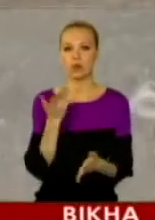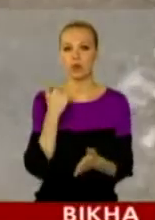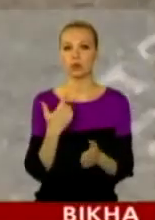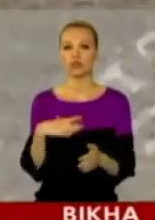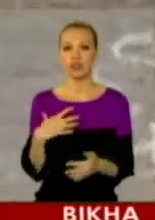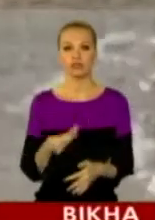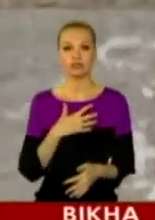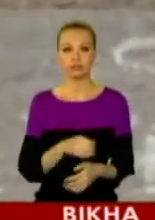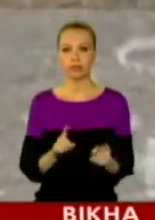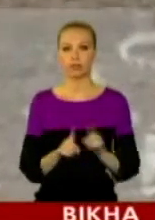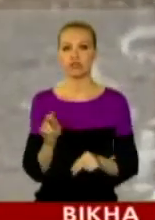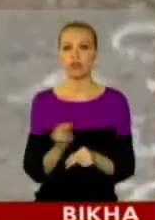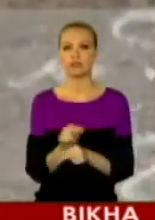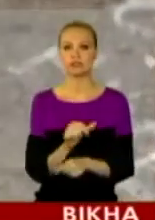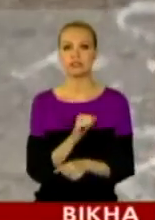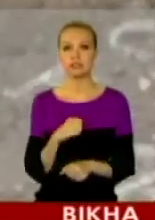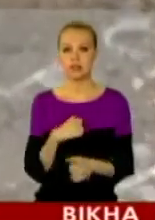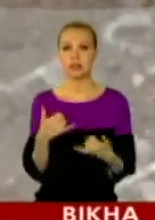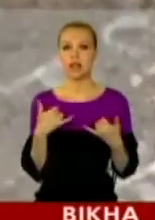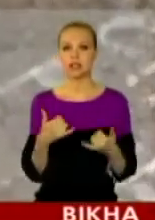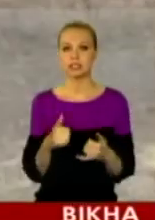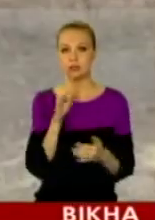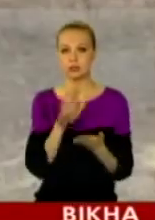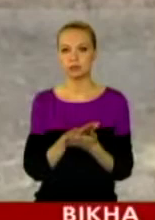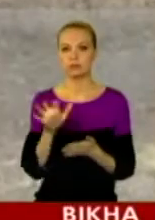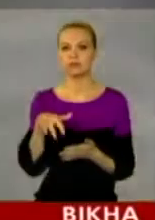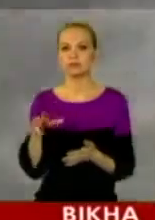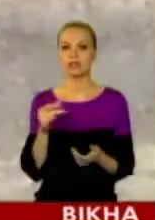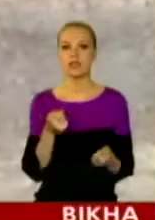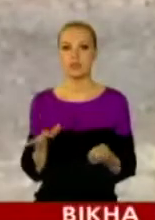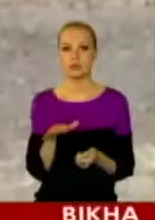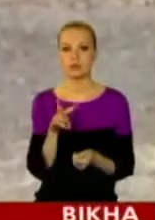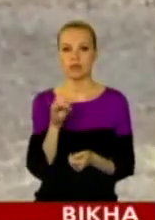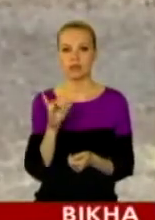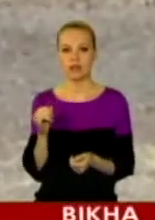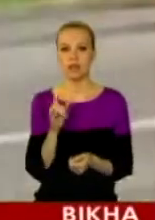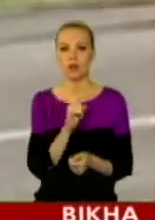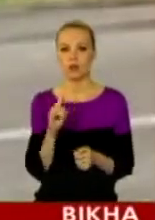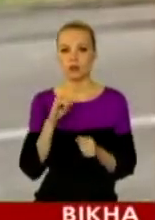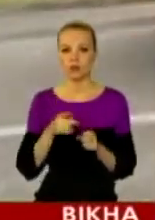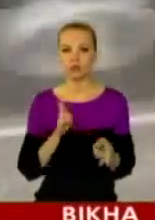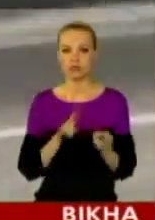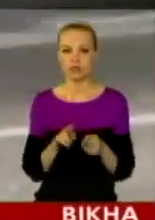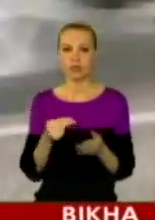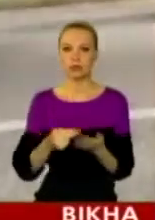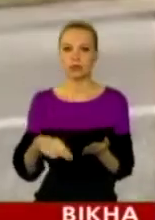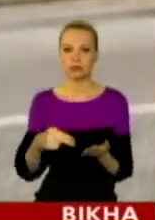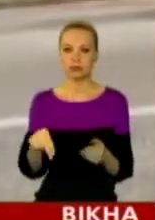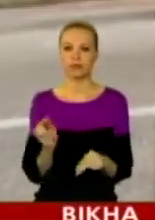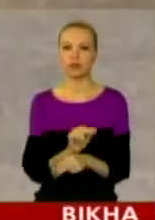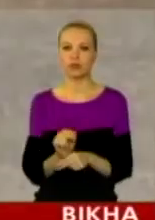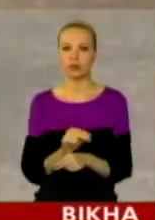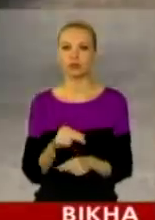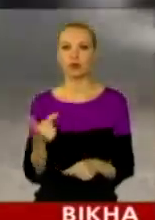стало не сила, заходився латати сам. Асфальт нишком брав на подвір'ї мерії. Кожну залатану діру підписував,